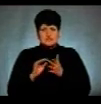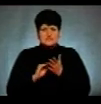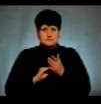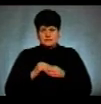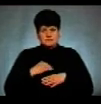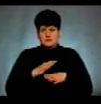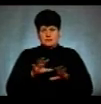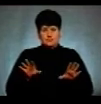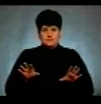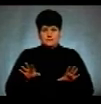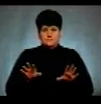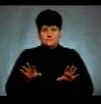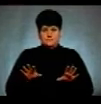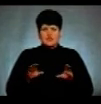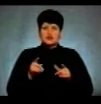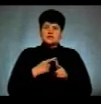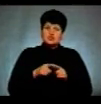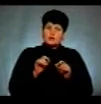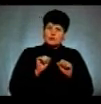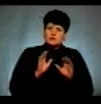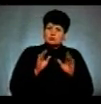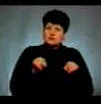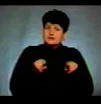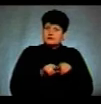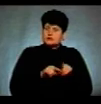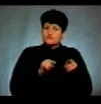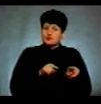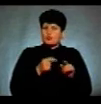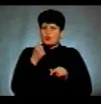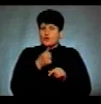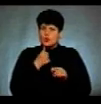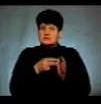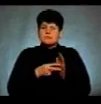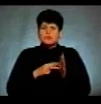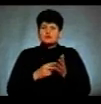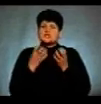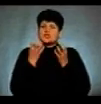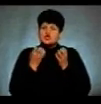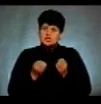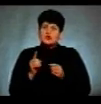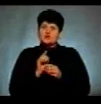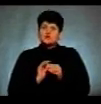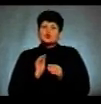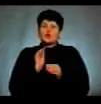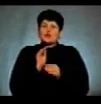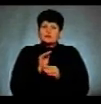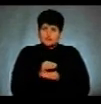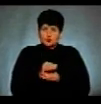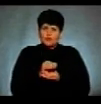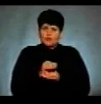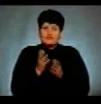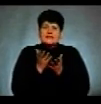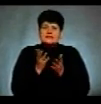було. Чи може бути так, чи в цьому році планується ще щось додатково,